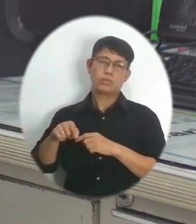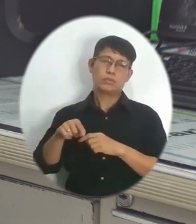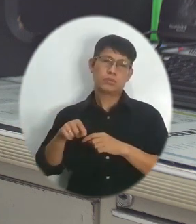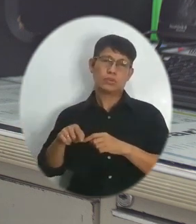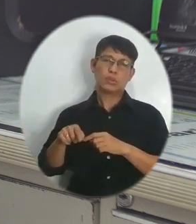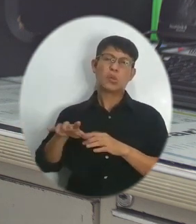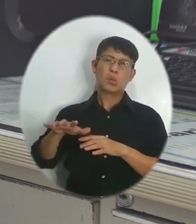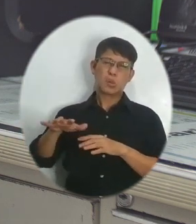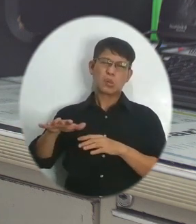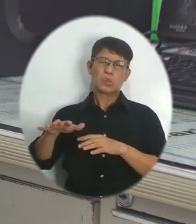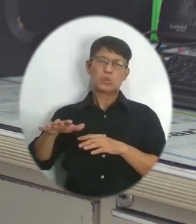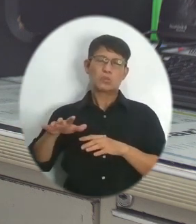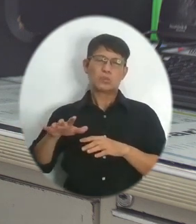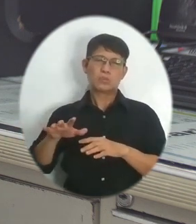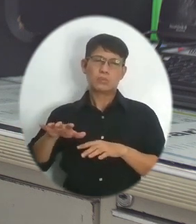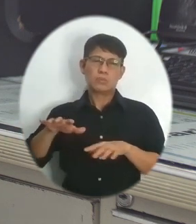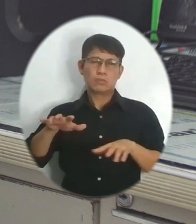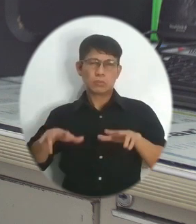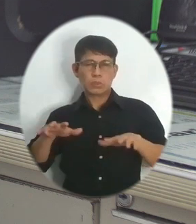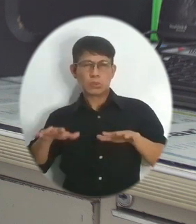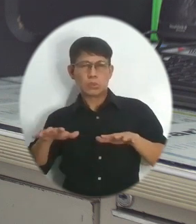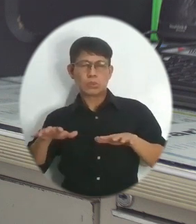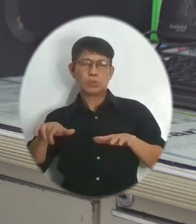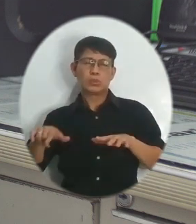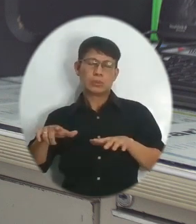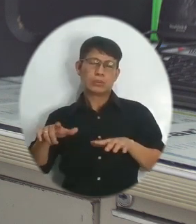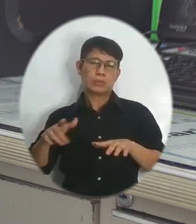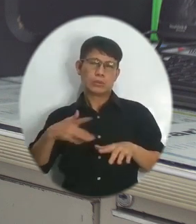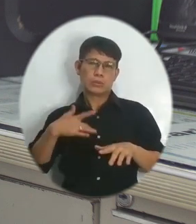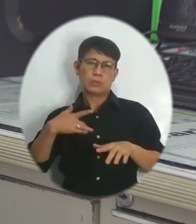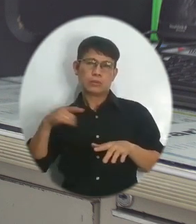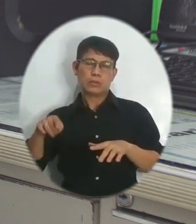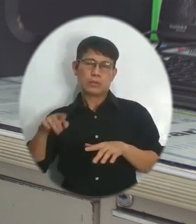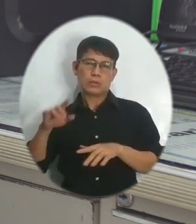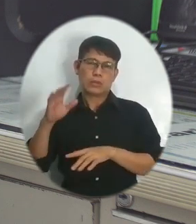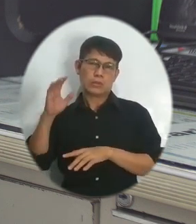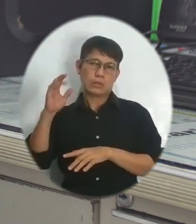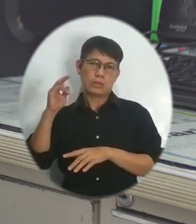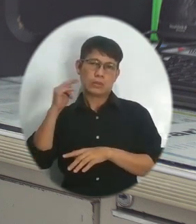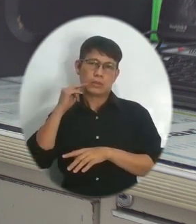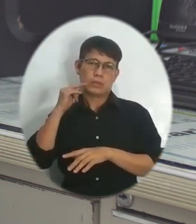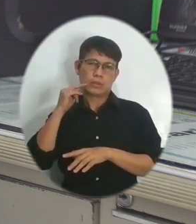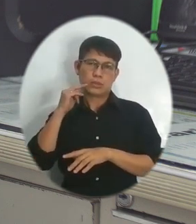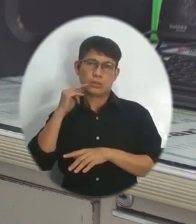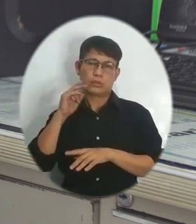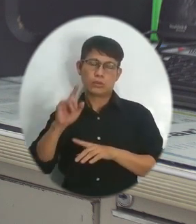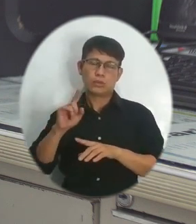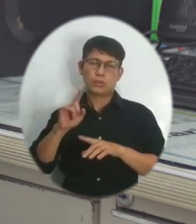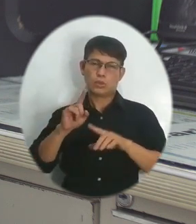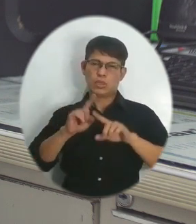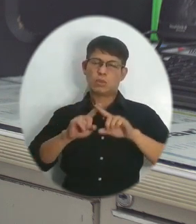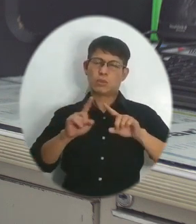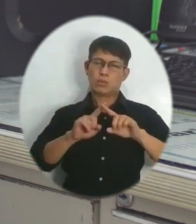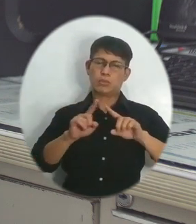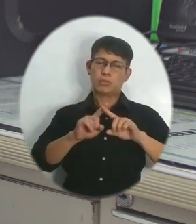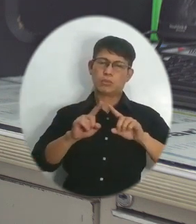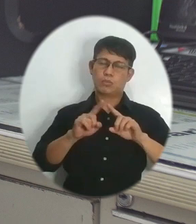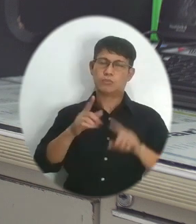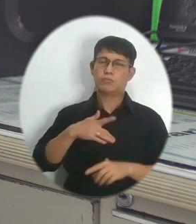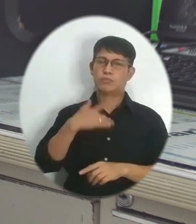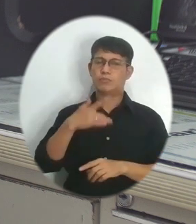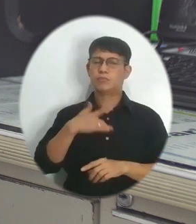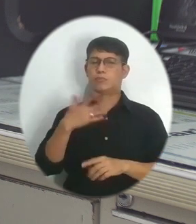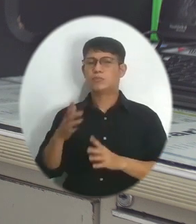on vibrations na yung naririnig, so to speak. So, iba-iba naman din yung reaction pag mga